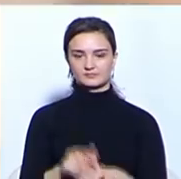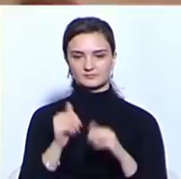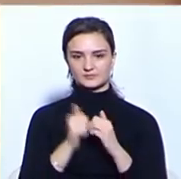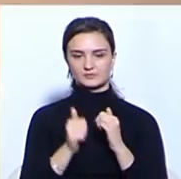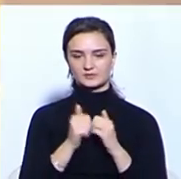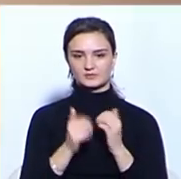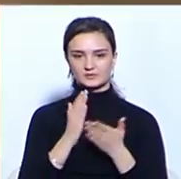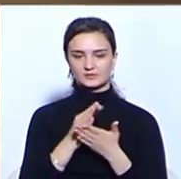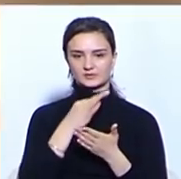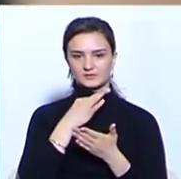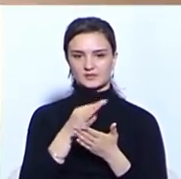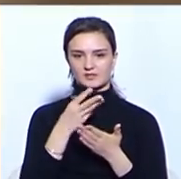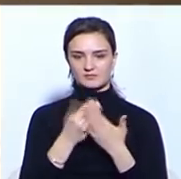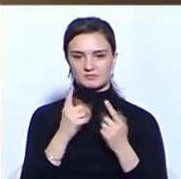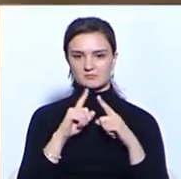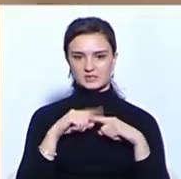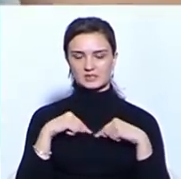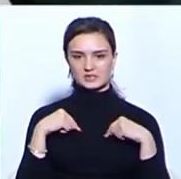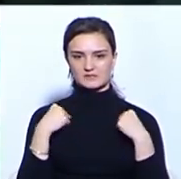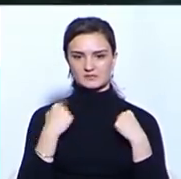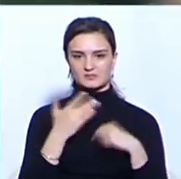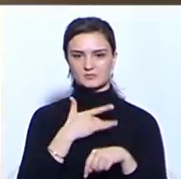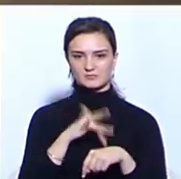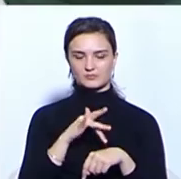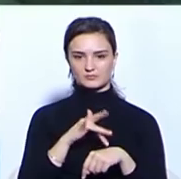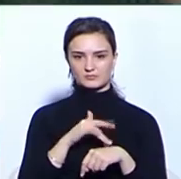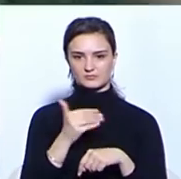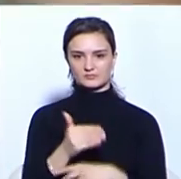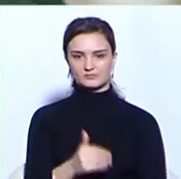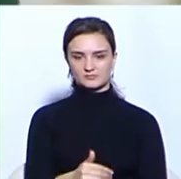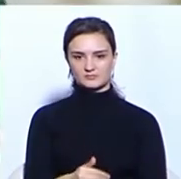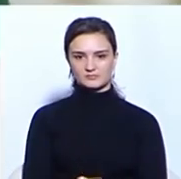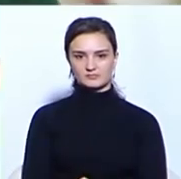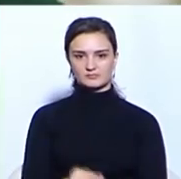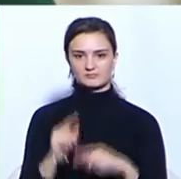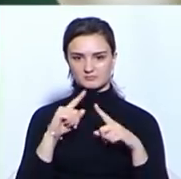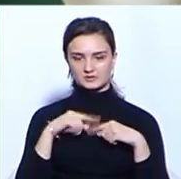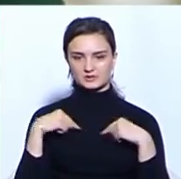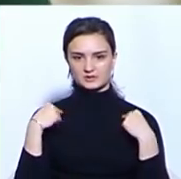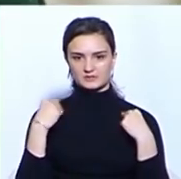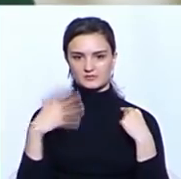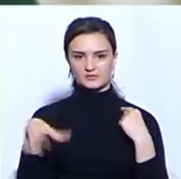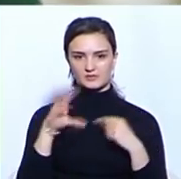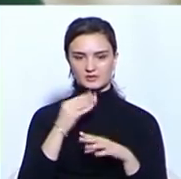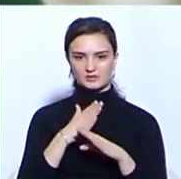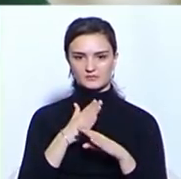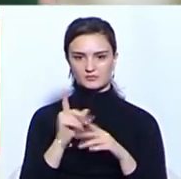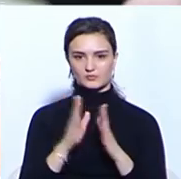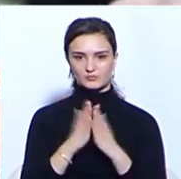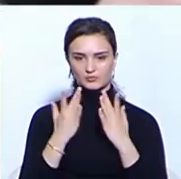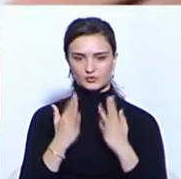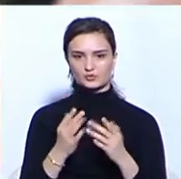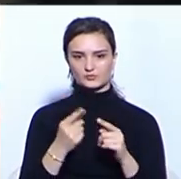ყოველთვის აქვს საყვარელი მძივი, რაც არის მისთვის განმოხტვა. ეს ძივები გვაქვს ყველგან, რომ